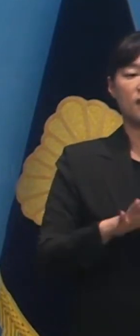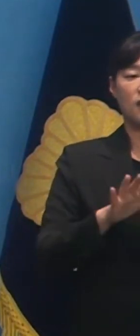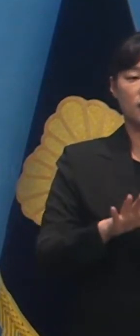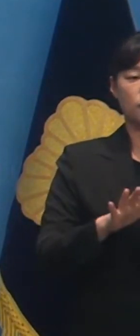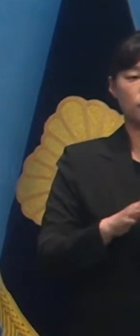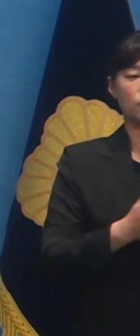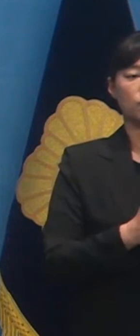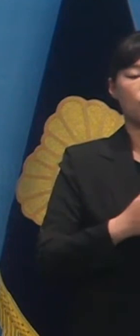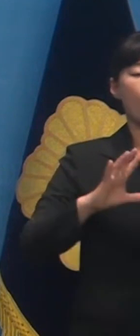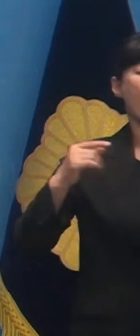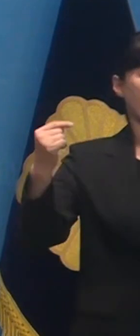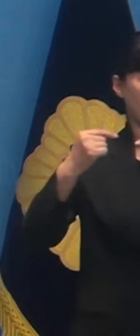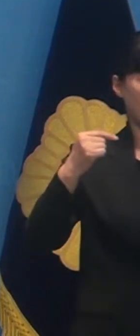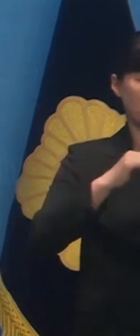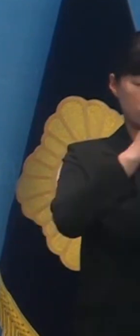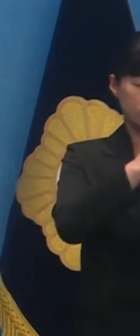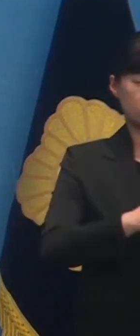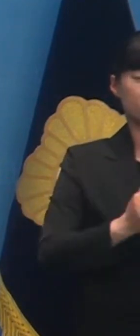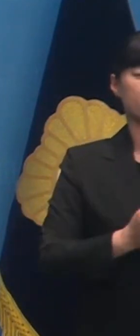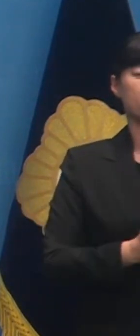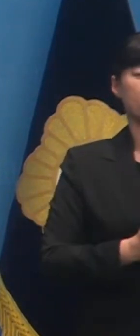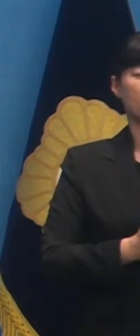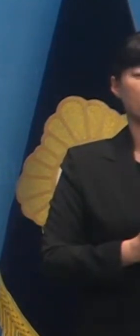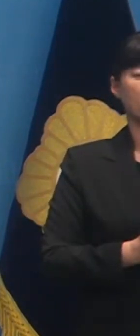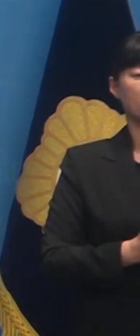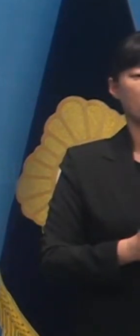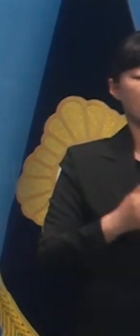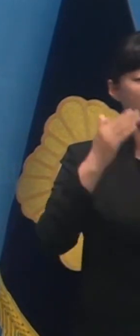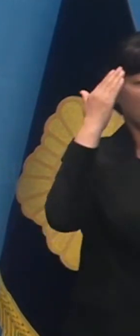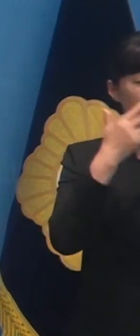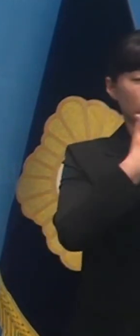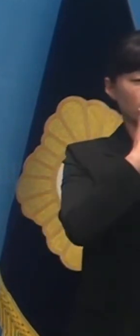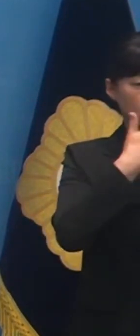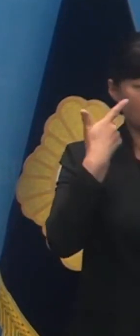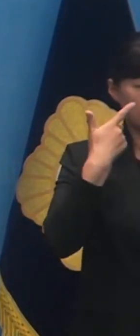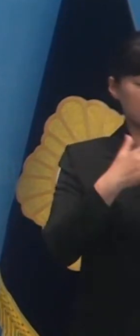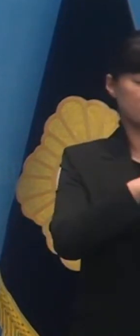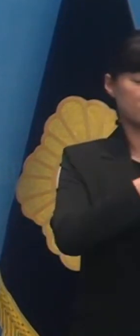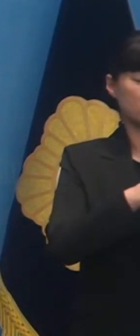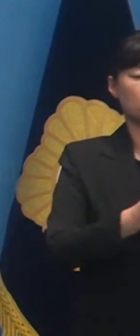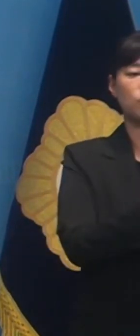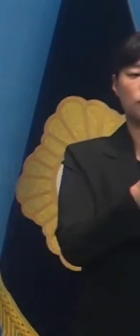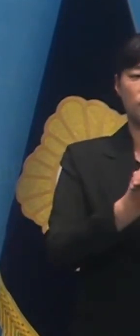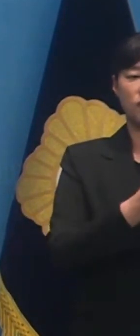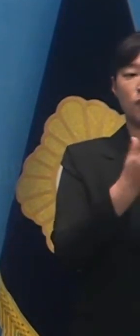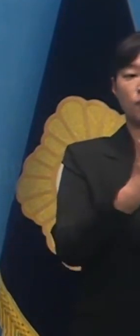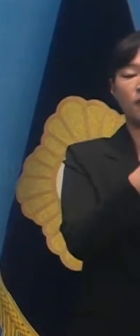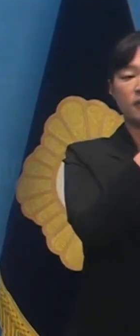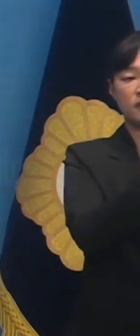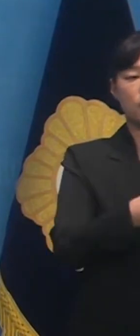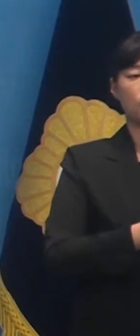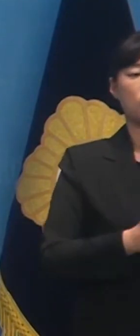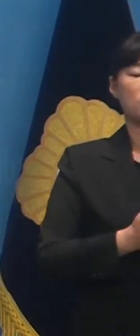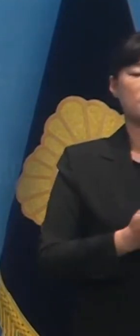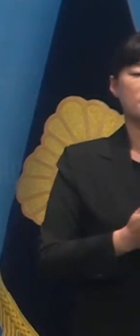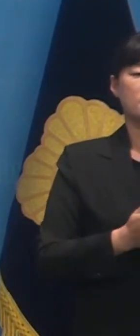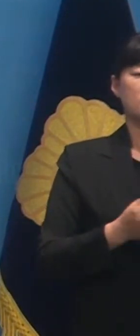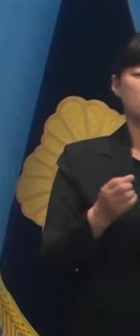이번 주 의회 외교 일정입니다. 한정희 한영국 우원친선 협회장은 수요일 11일 오전